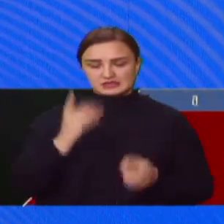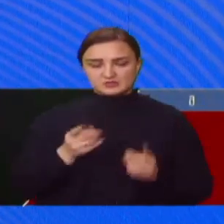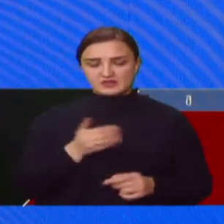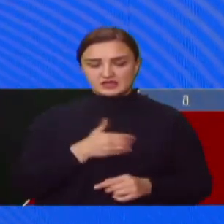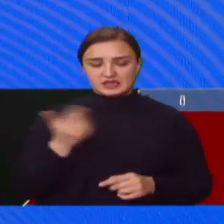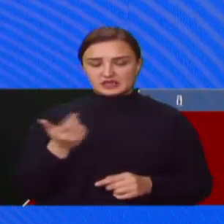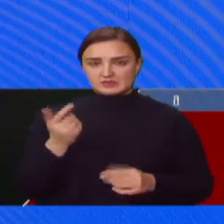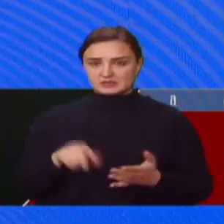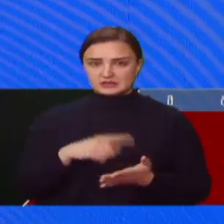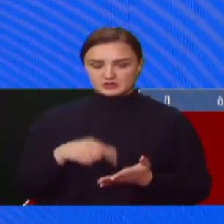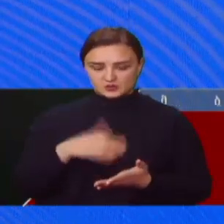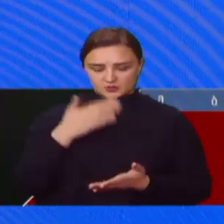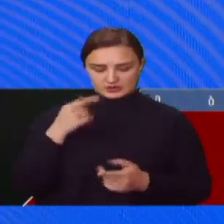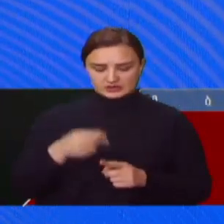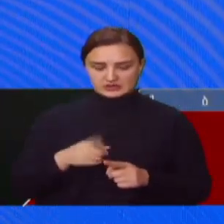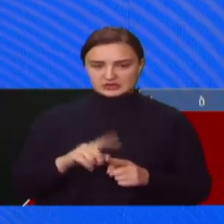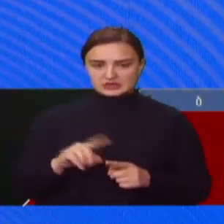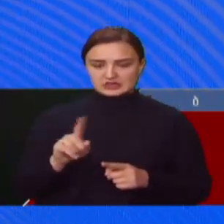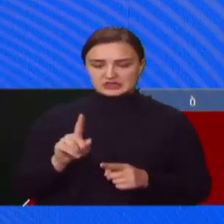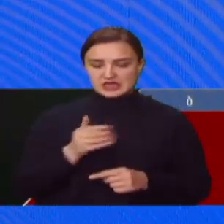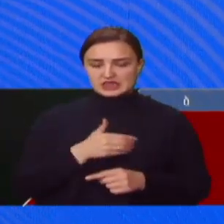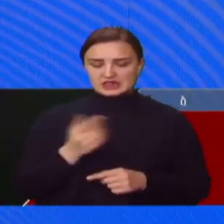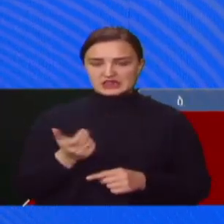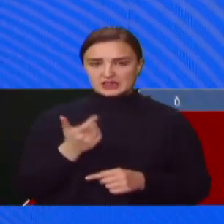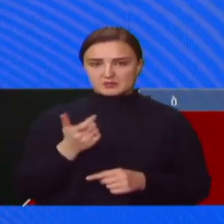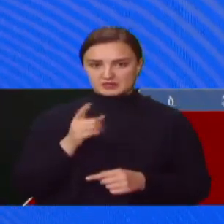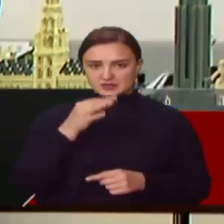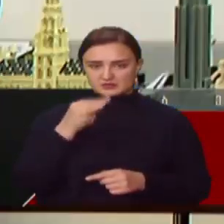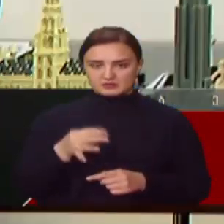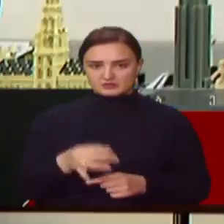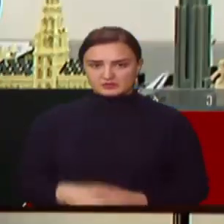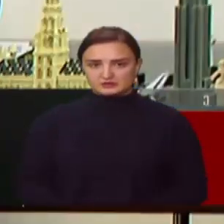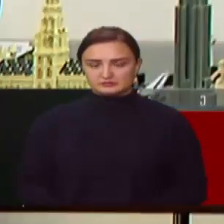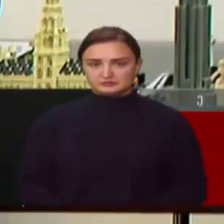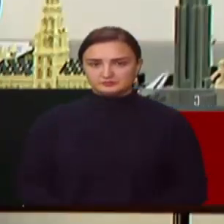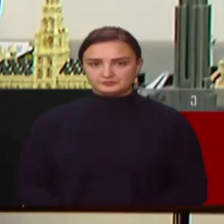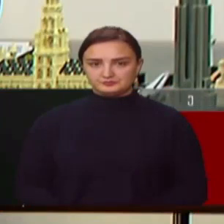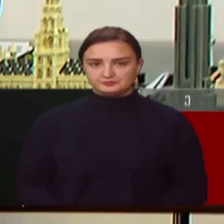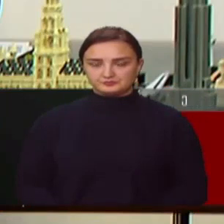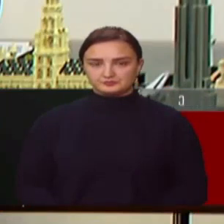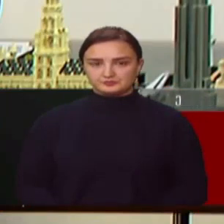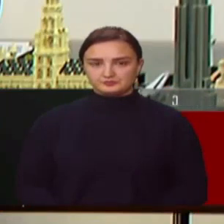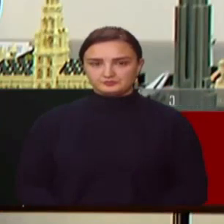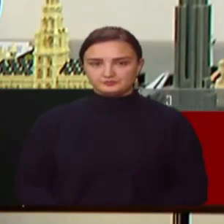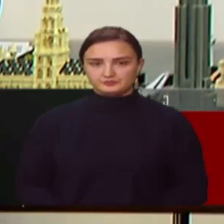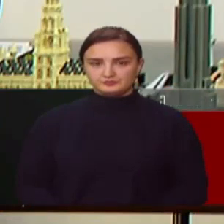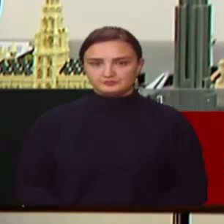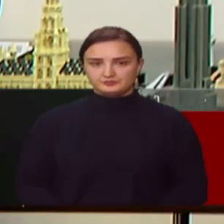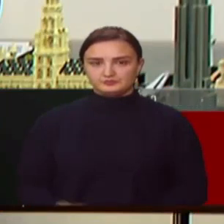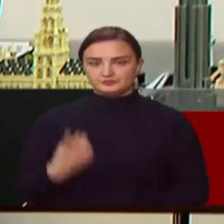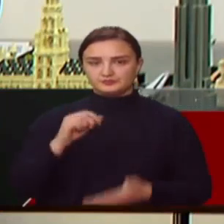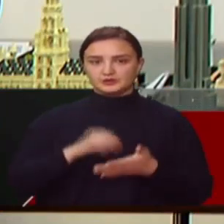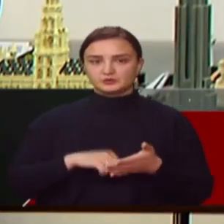ნების საკითხი არ არის, ეს არის ის თუ რა ნებასაც შთააგონებენ მათ გარედან. Ერთი არგუმენტიც სინამდვილეში არ